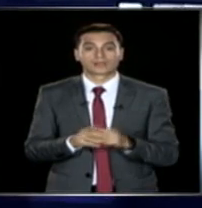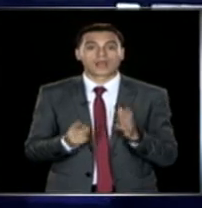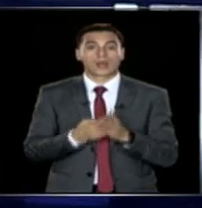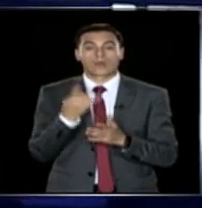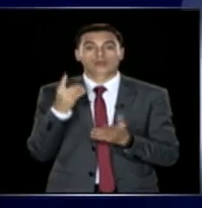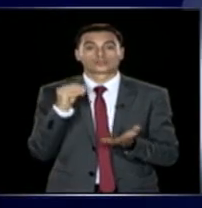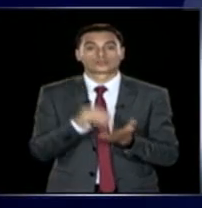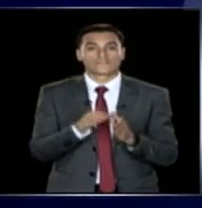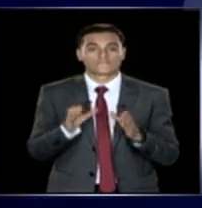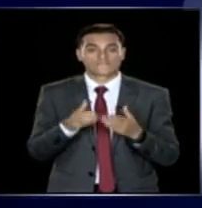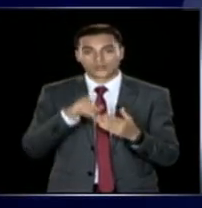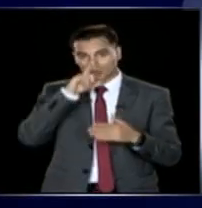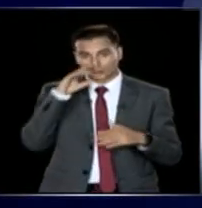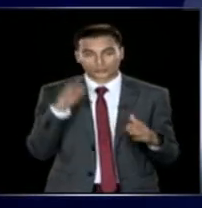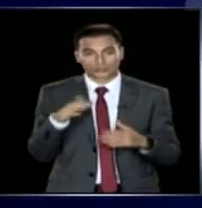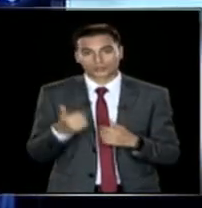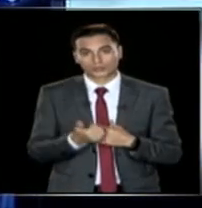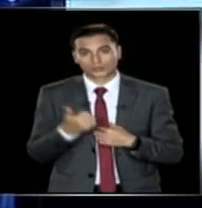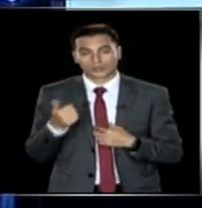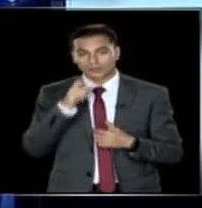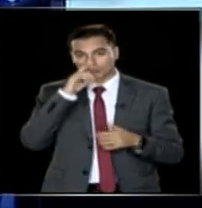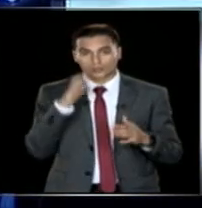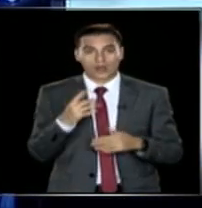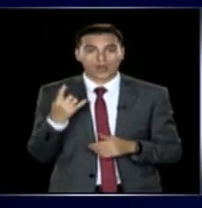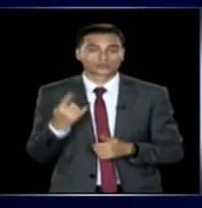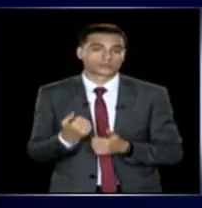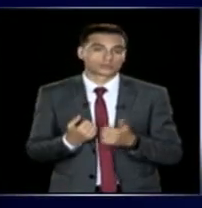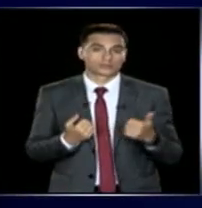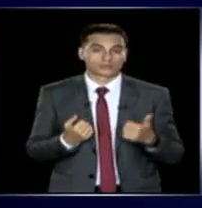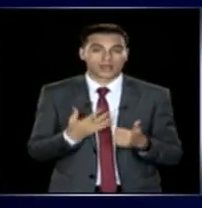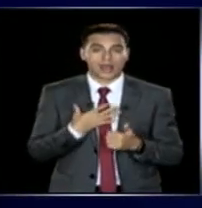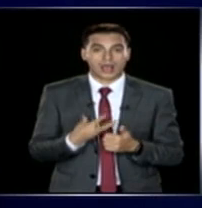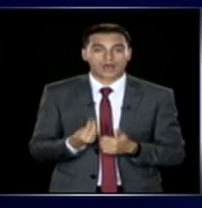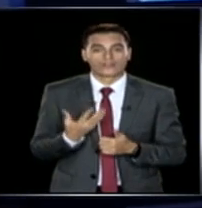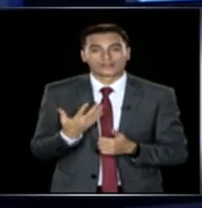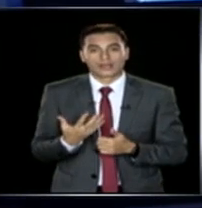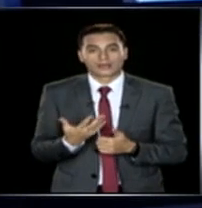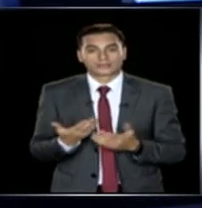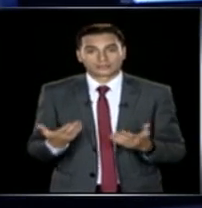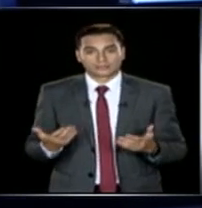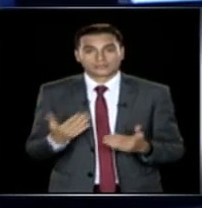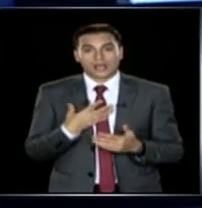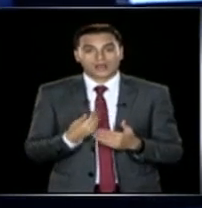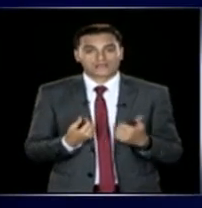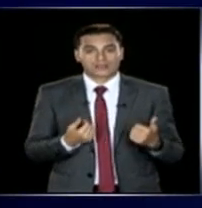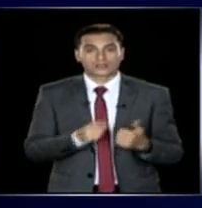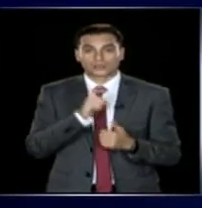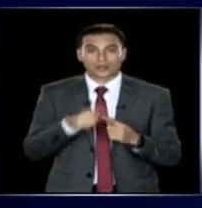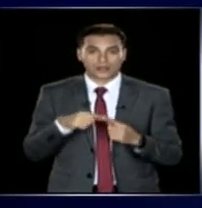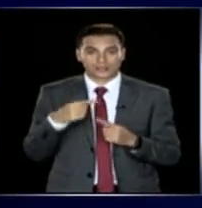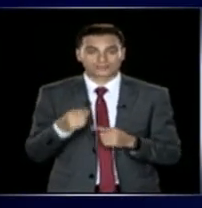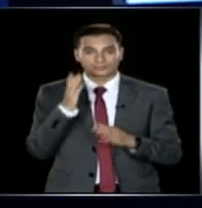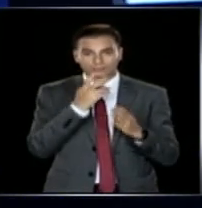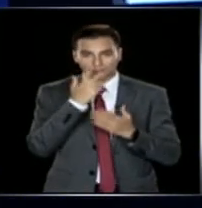أول عشانات لفريق السقور. السقور 10، الأوفياء 5. الأوفياء السؤال اللي جاي